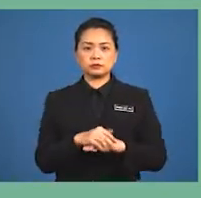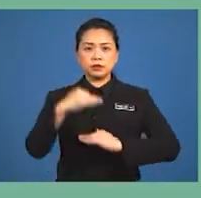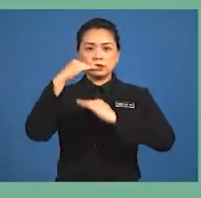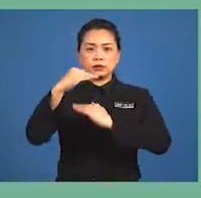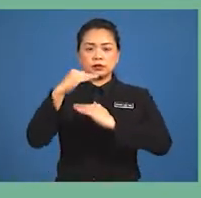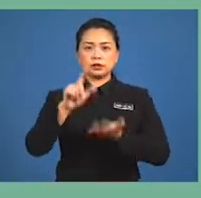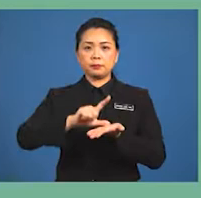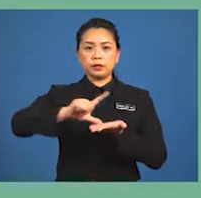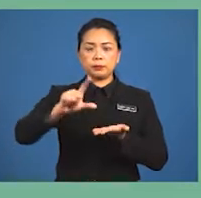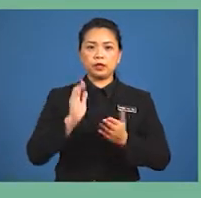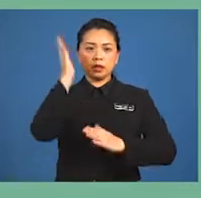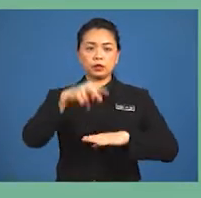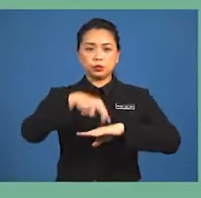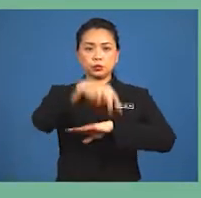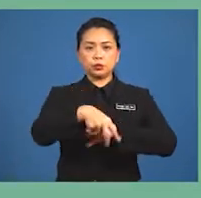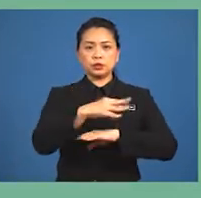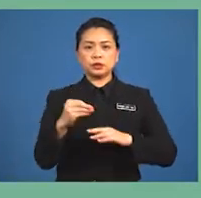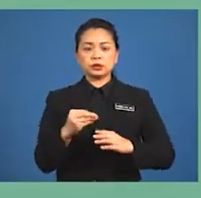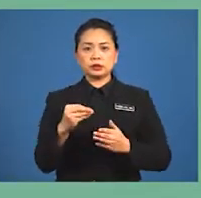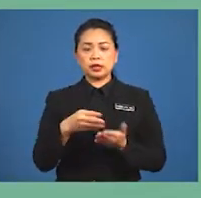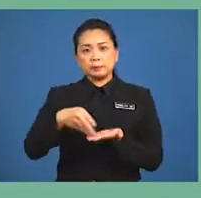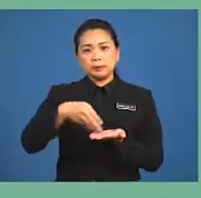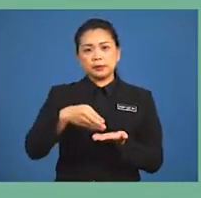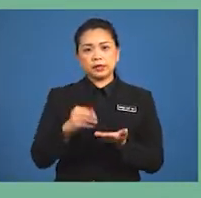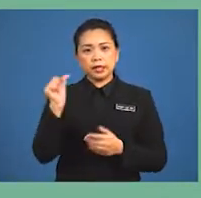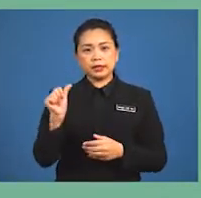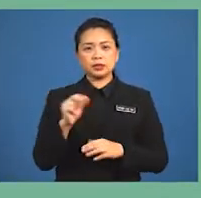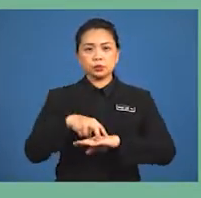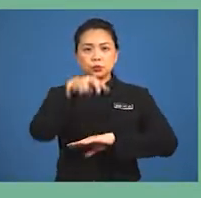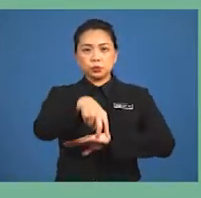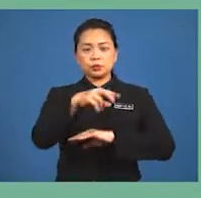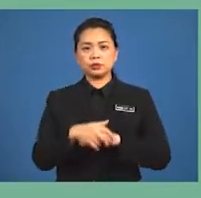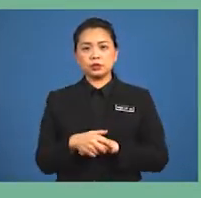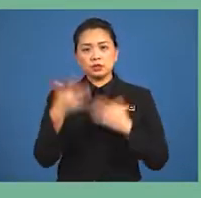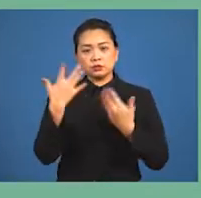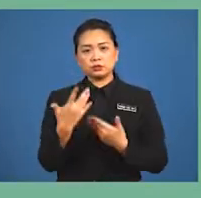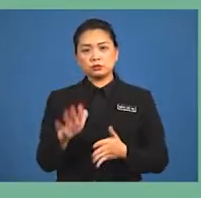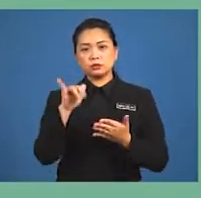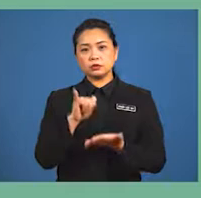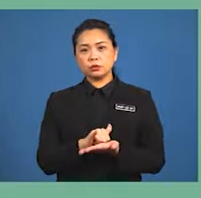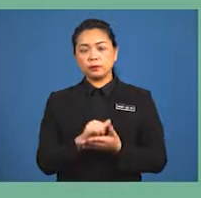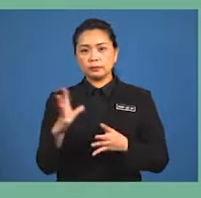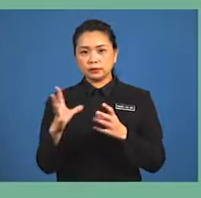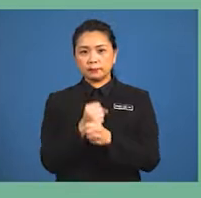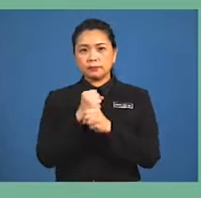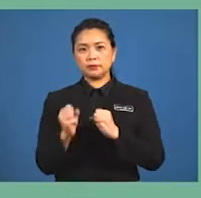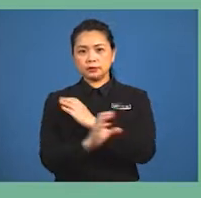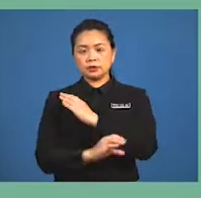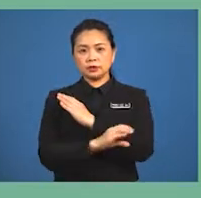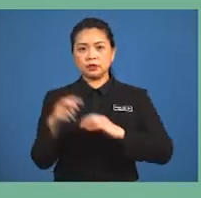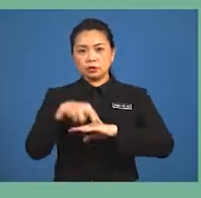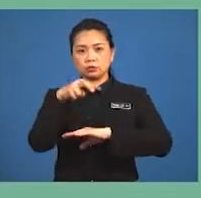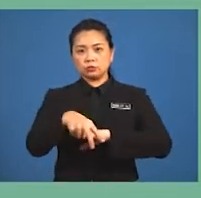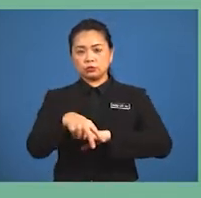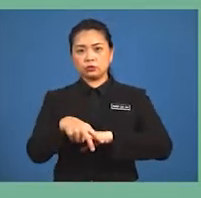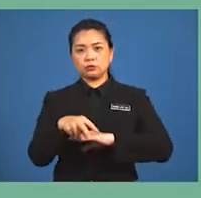Tingkat pelaburan akan menurun dan perbelanjaan aggregate menurun. Seterusnya, pendapatan negara menurun